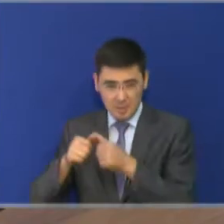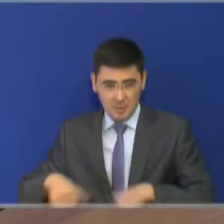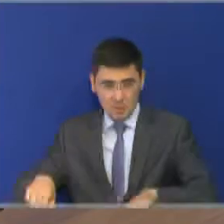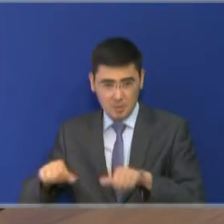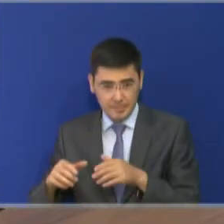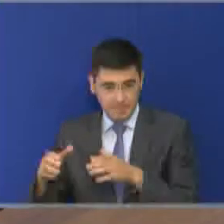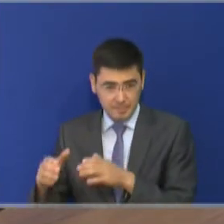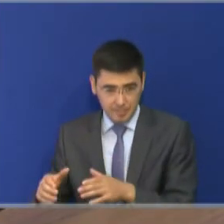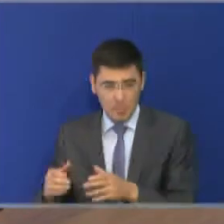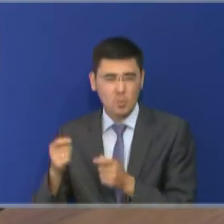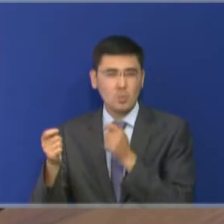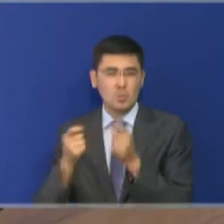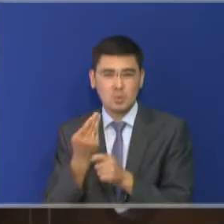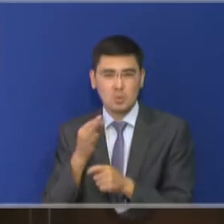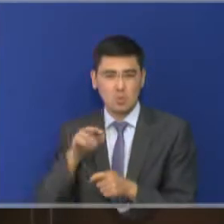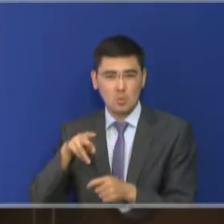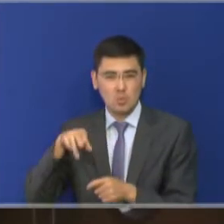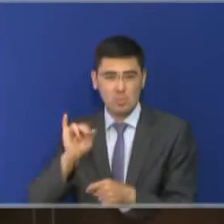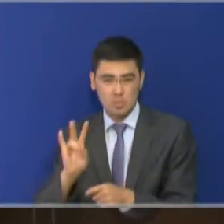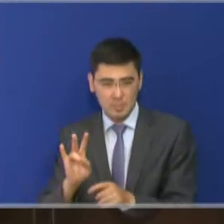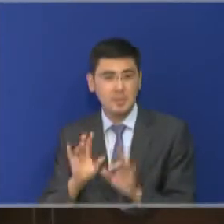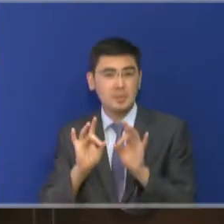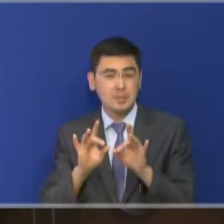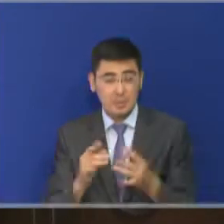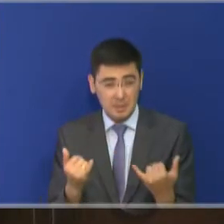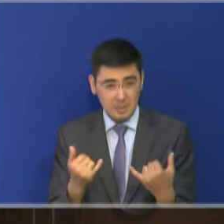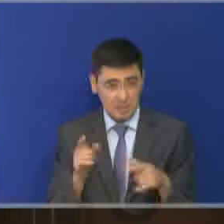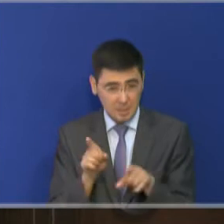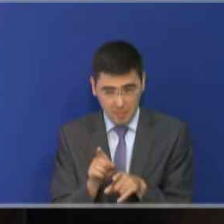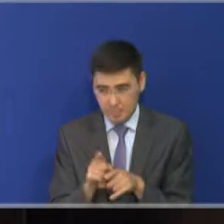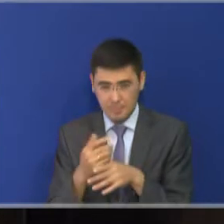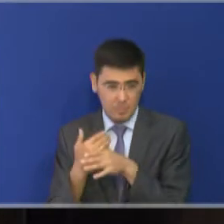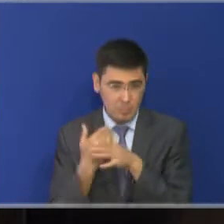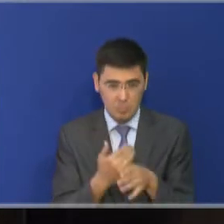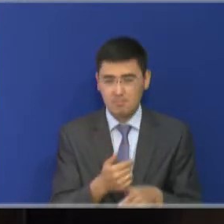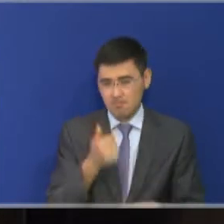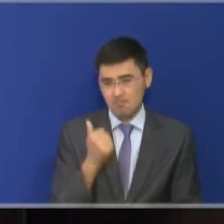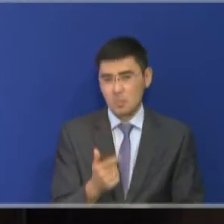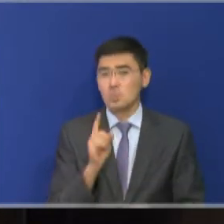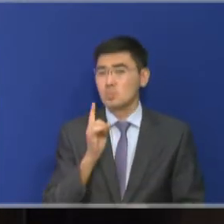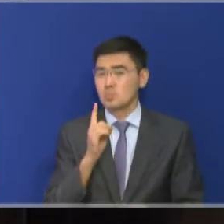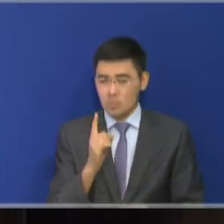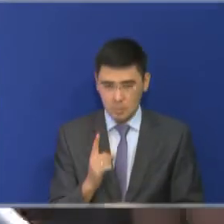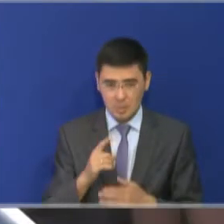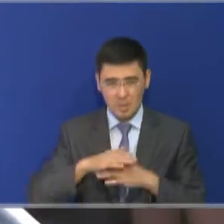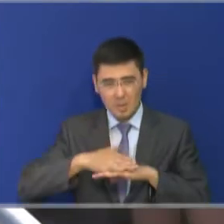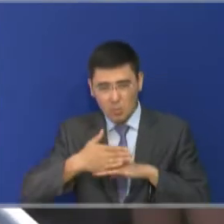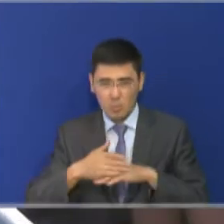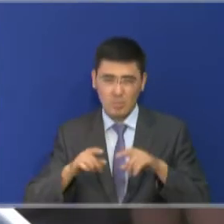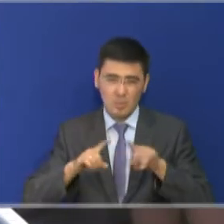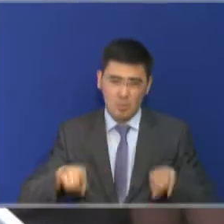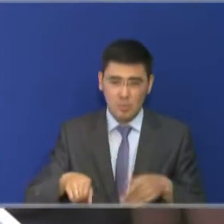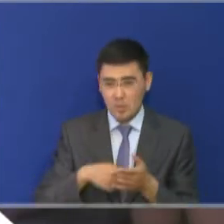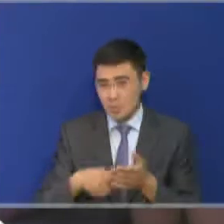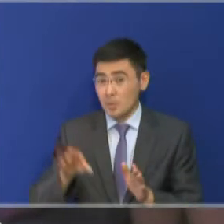Шегедекова мұндай қолдау қазірде өте өзекті, дейді. Өйткені гаджетсіз қашықтан білім алуды елестету қиын. Я думаю, что